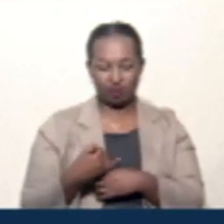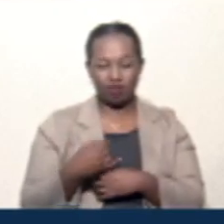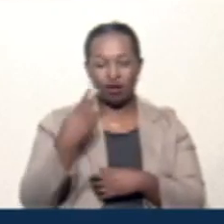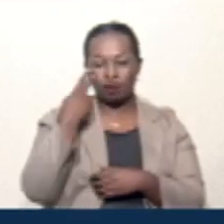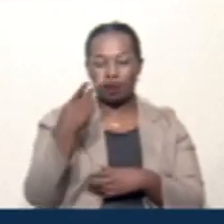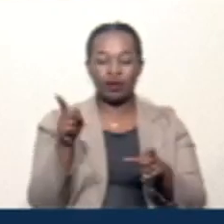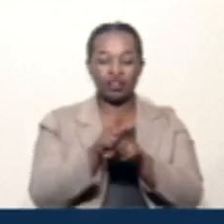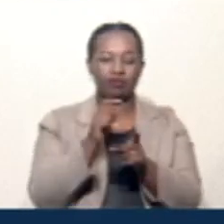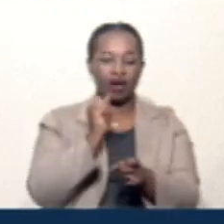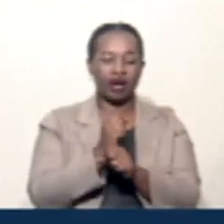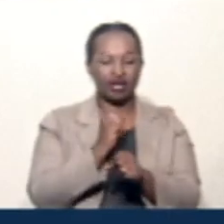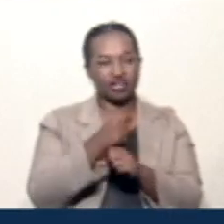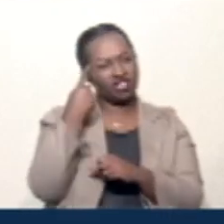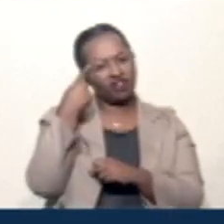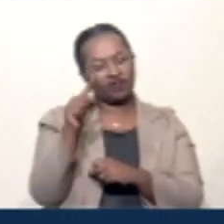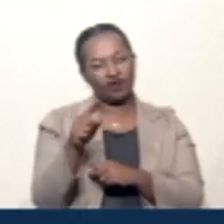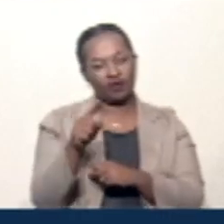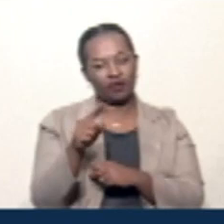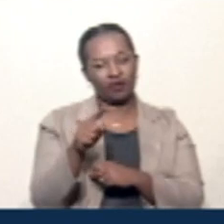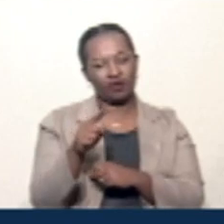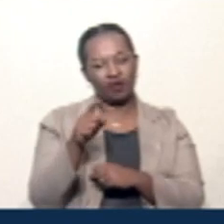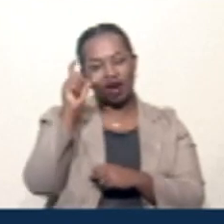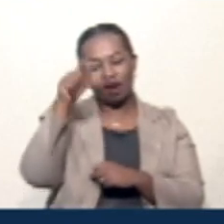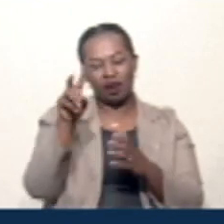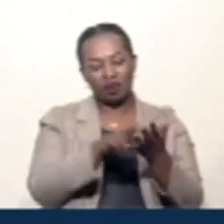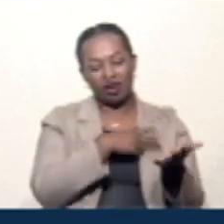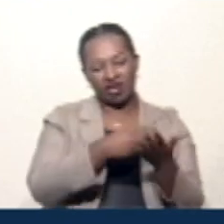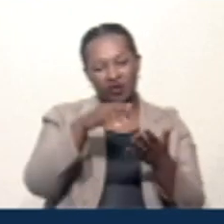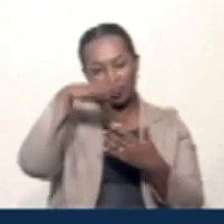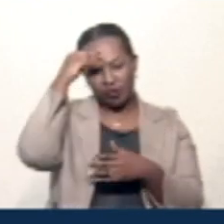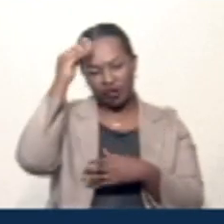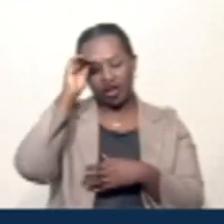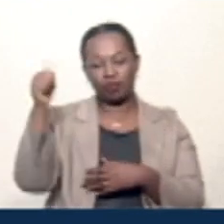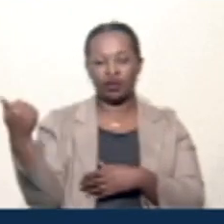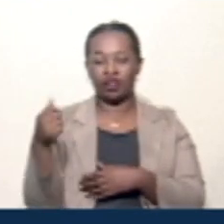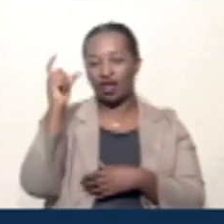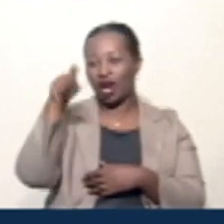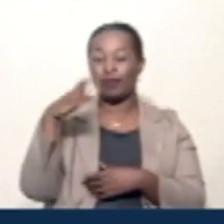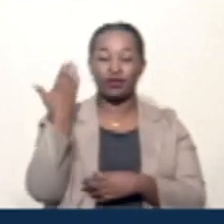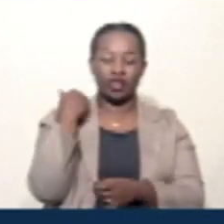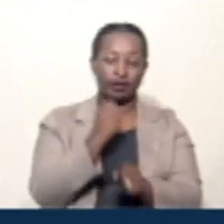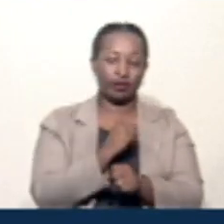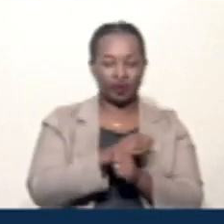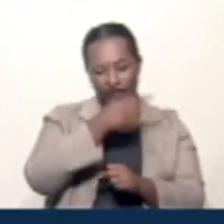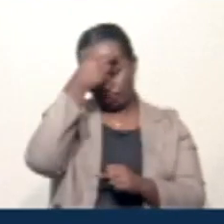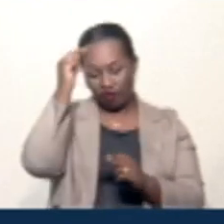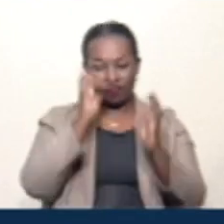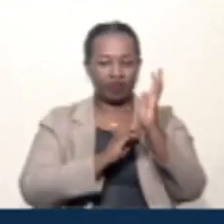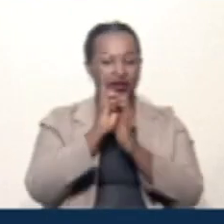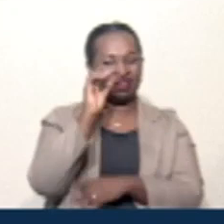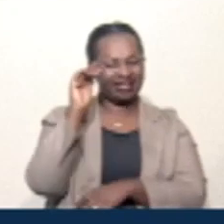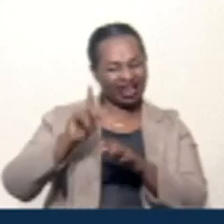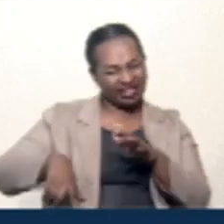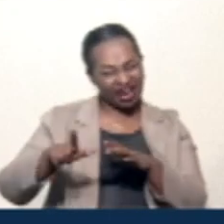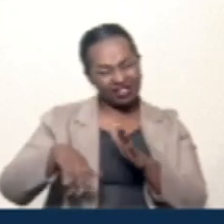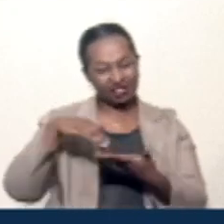wafatwaga nk'umwuga ukorwa n'abantu bananiwe andi masomo, n'ababikoraga icyo gihe kubera n'iterambere ryari rikiri